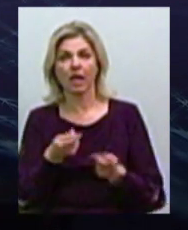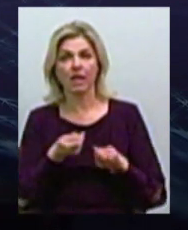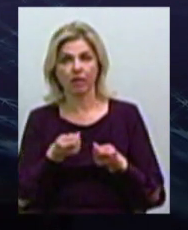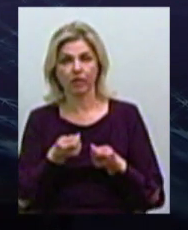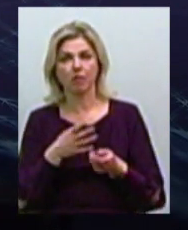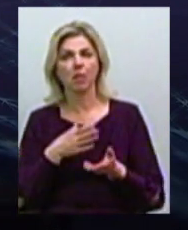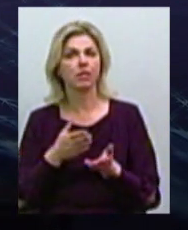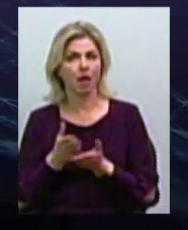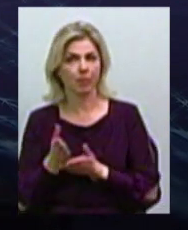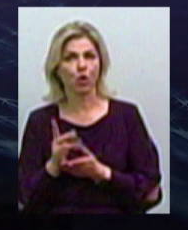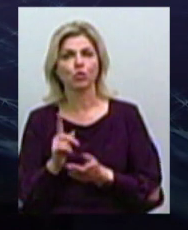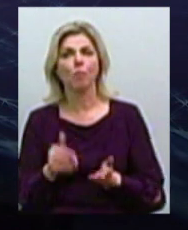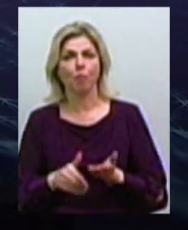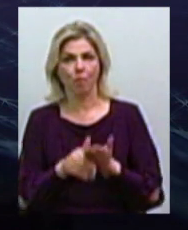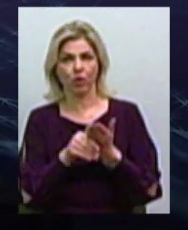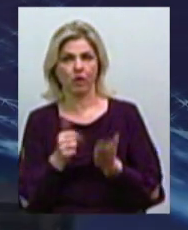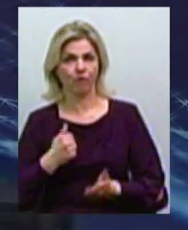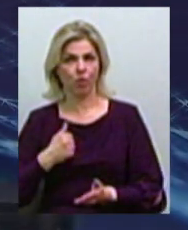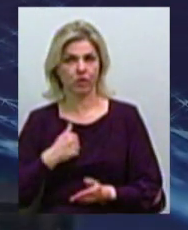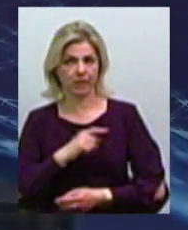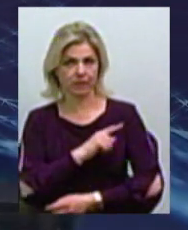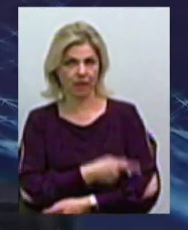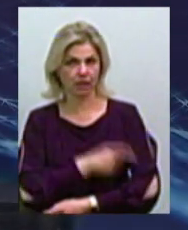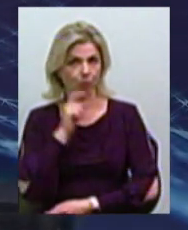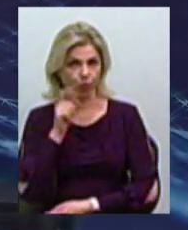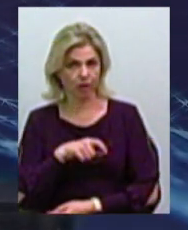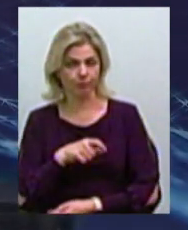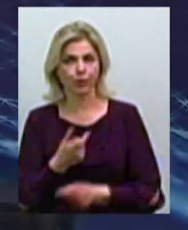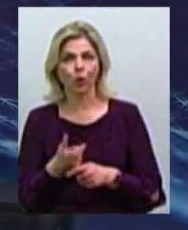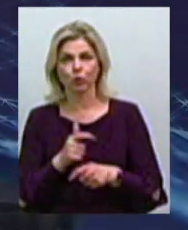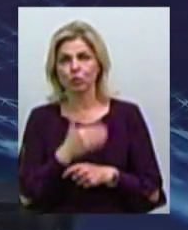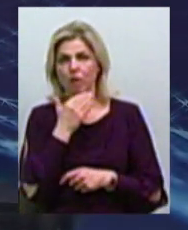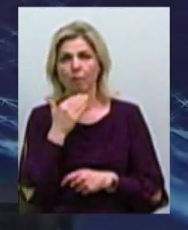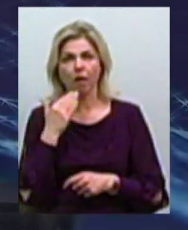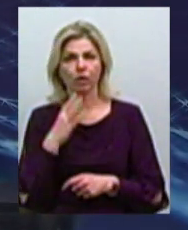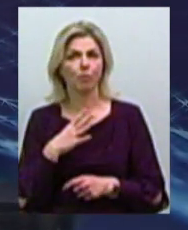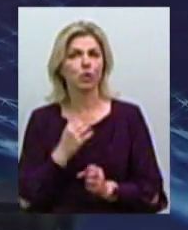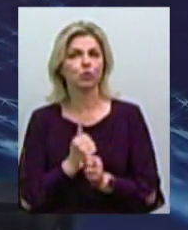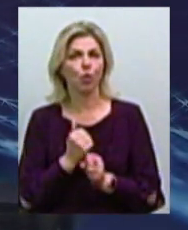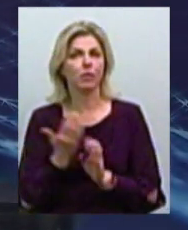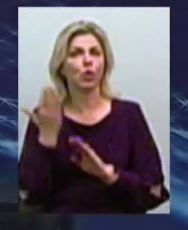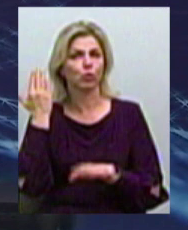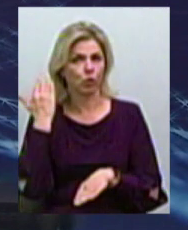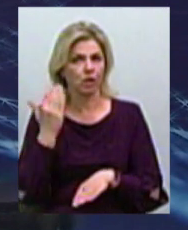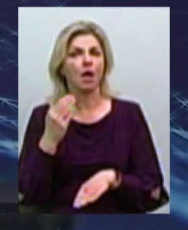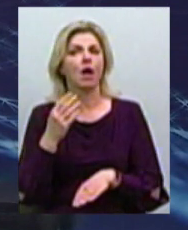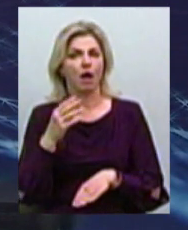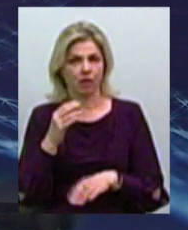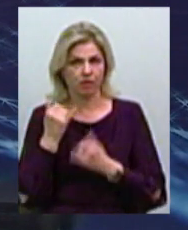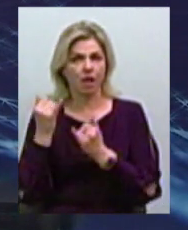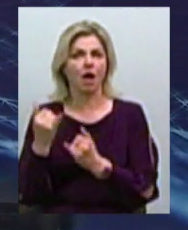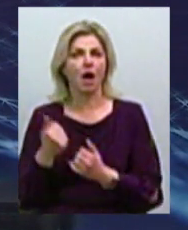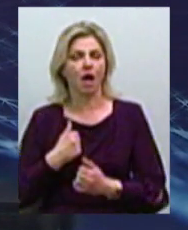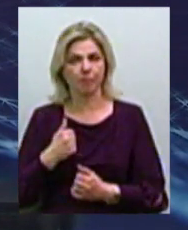допомогти Збройним силам України. І дуже багато було зроблено тоді для армії, саме підприємством і